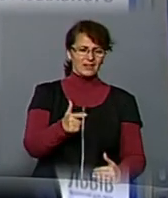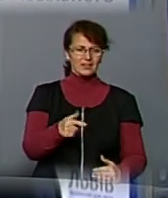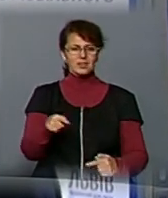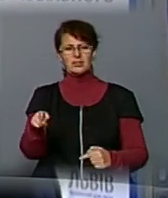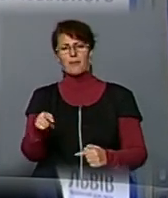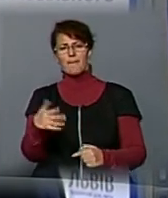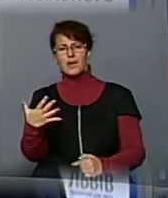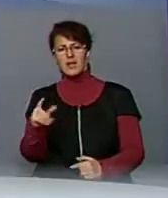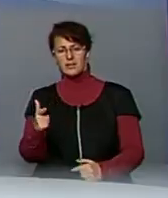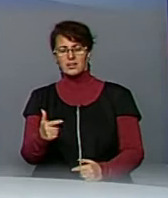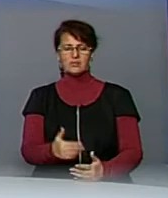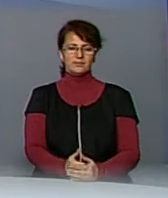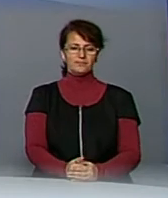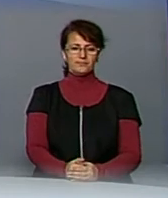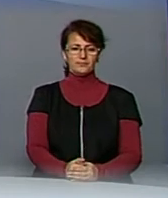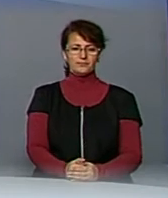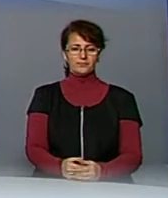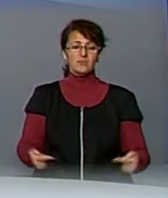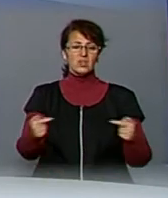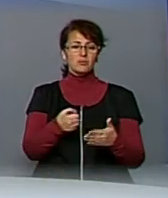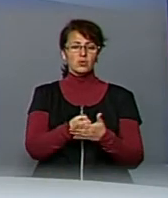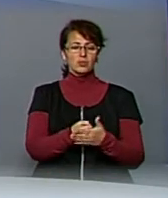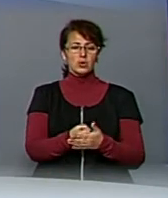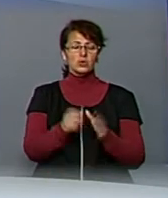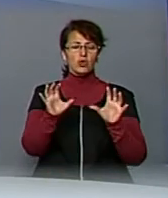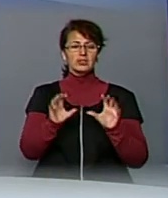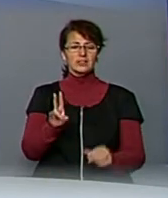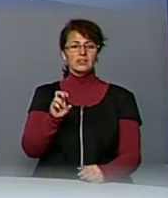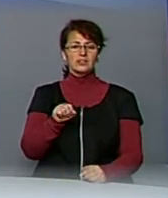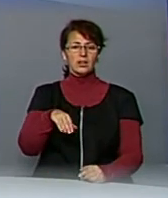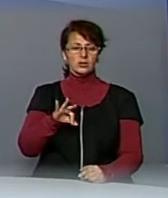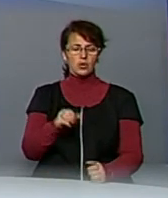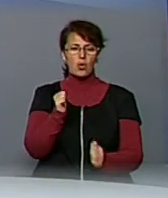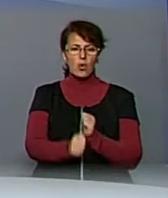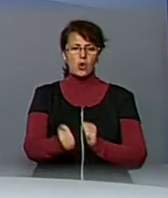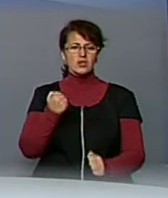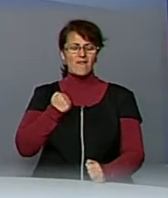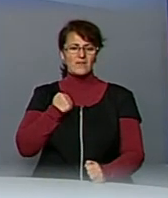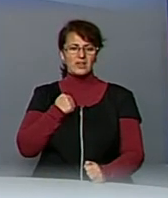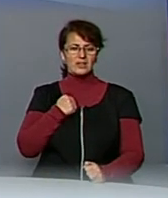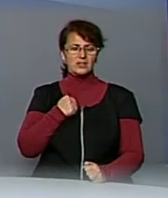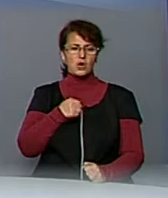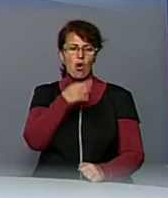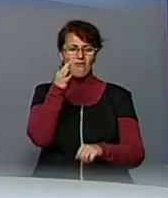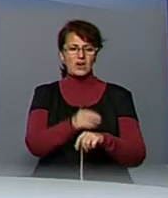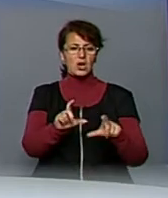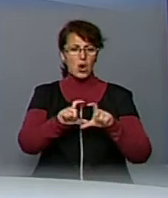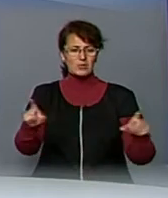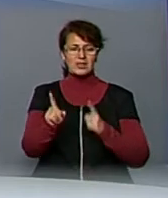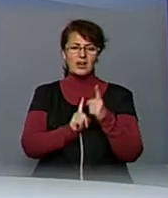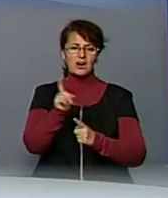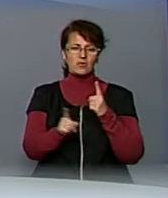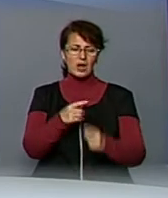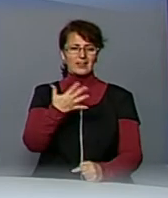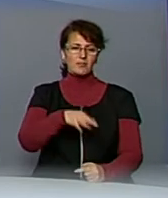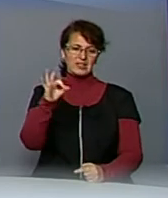5 гривень на годину. Відповідно до стандартів НАТО, кожен військовий комісаріат Львівщини реформували на майже